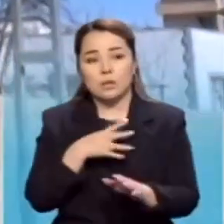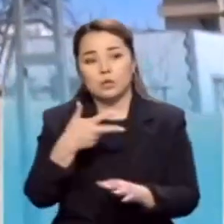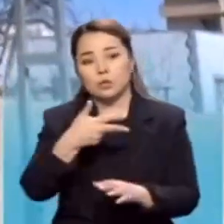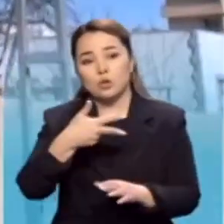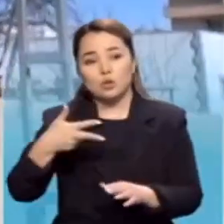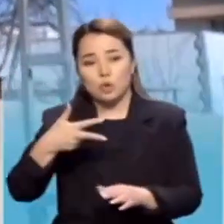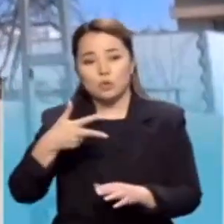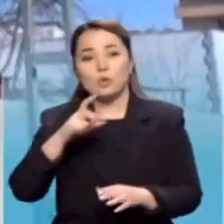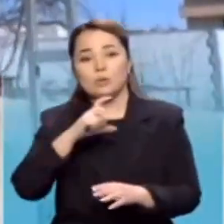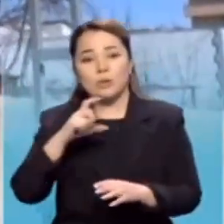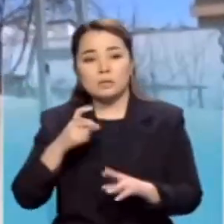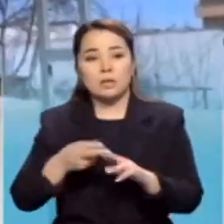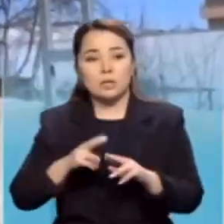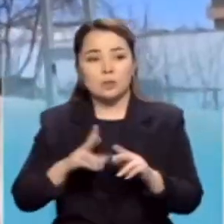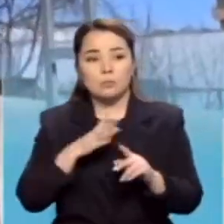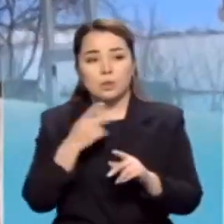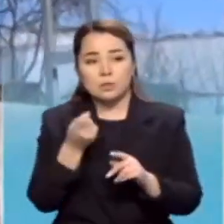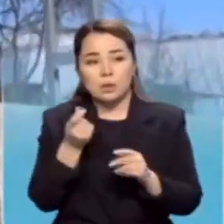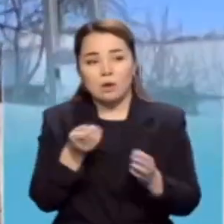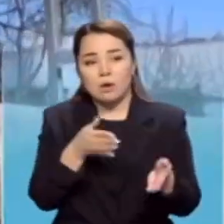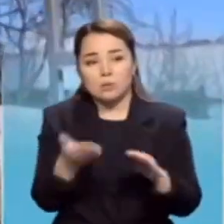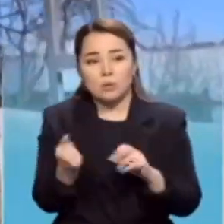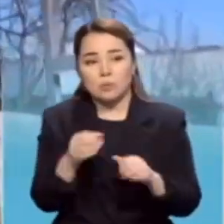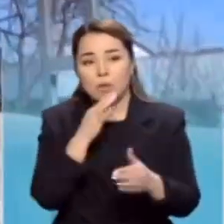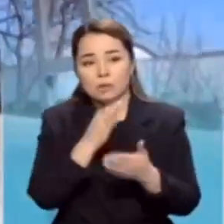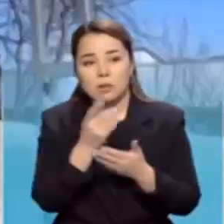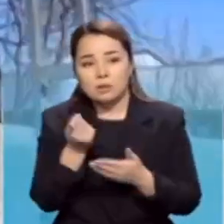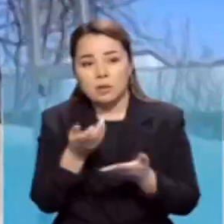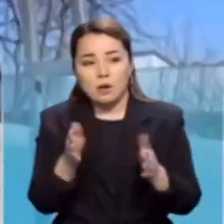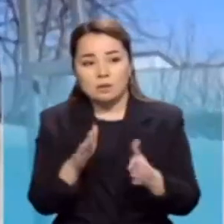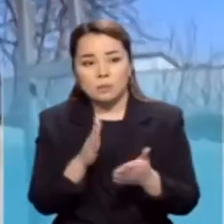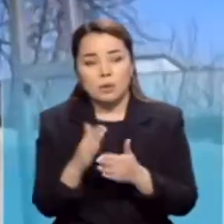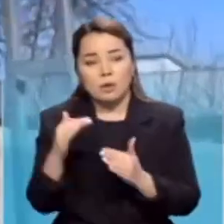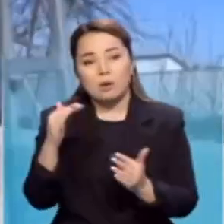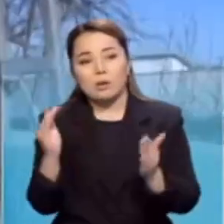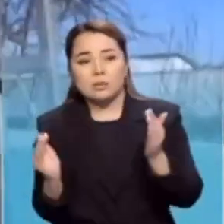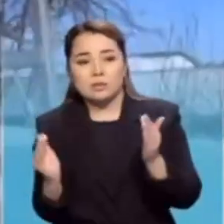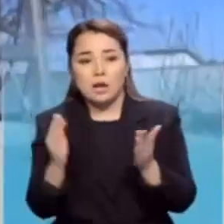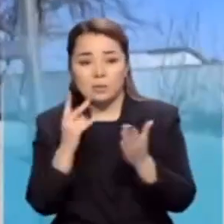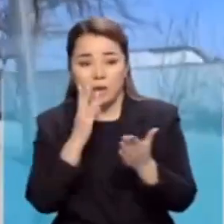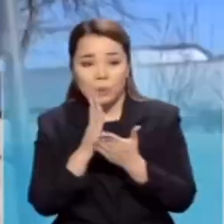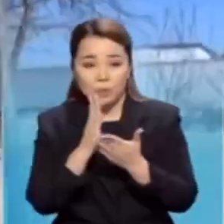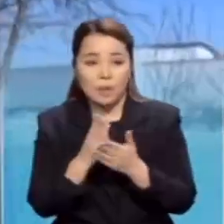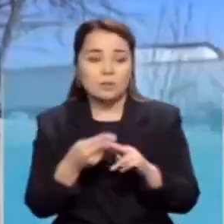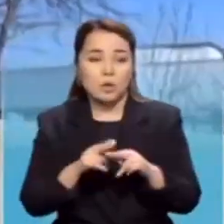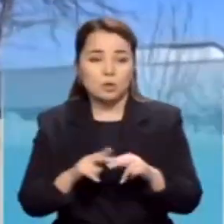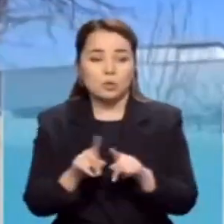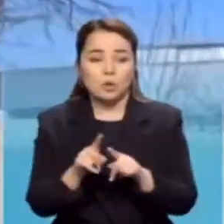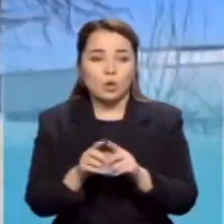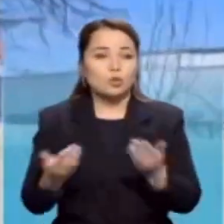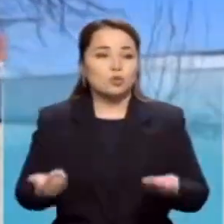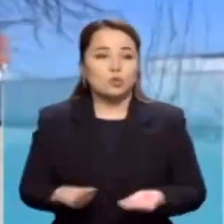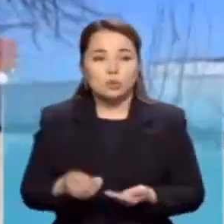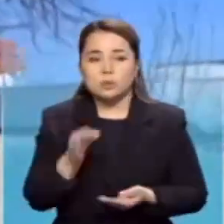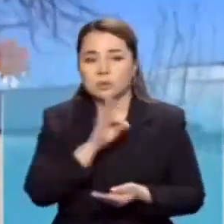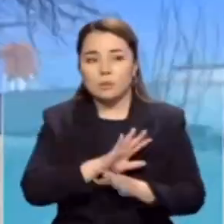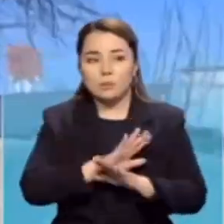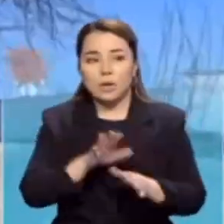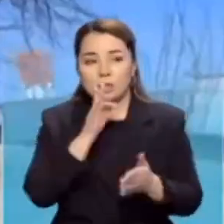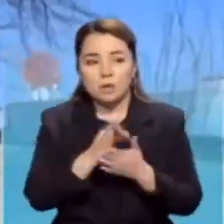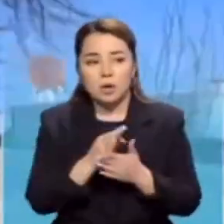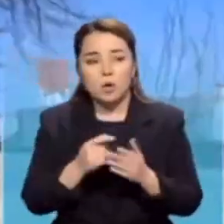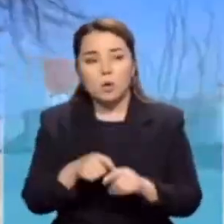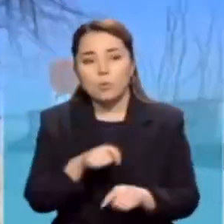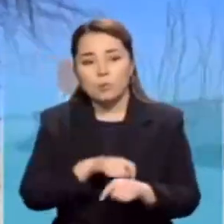3 қабатты ғимарат құлаудың сәл ақ алдында тұр. Бір жағына қарай қисайған, яғни тұруға ешқандай жарамсыз